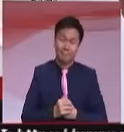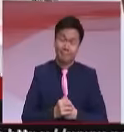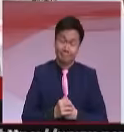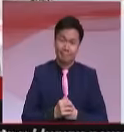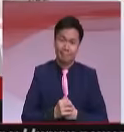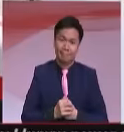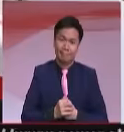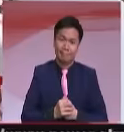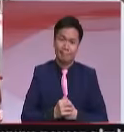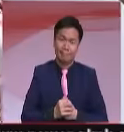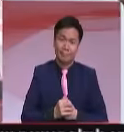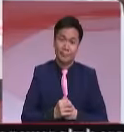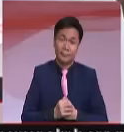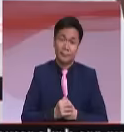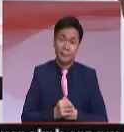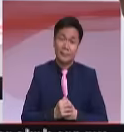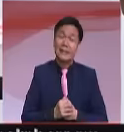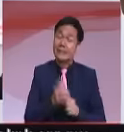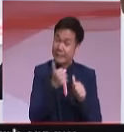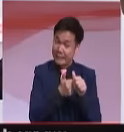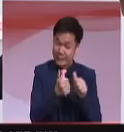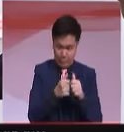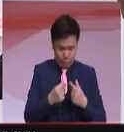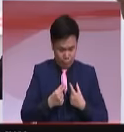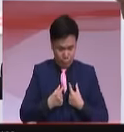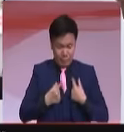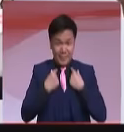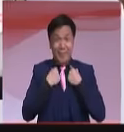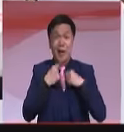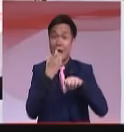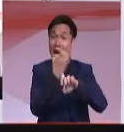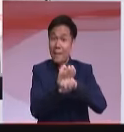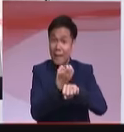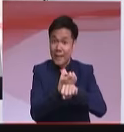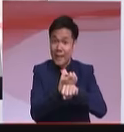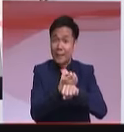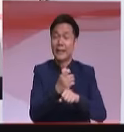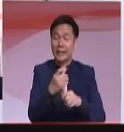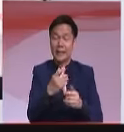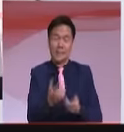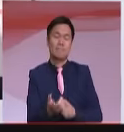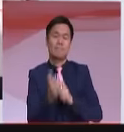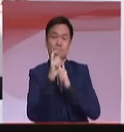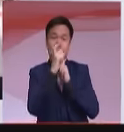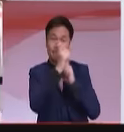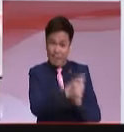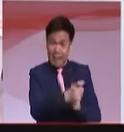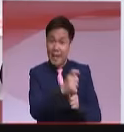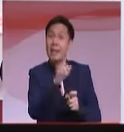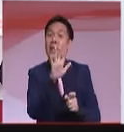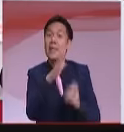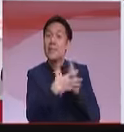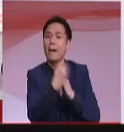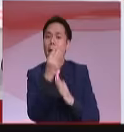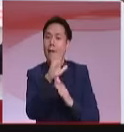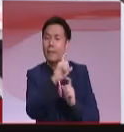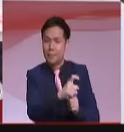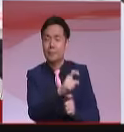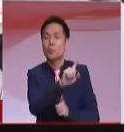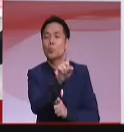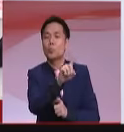setiap Agoy kita jual kita akan hadiahkan imingi acfe hazu Nai kara